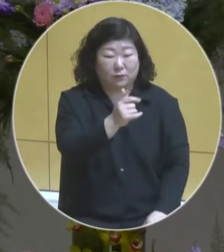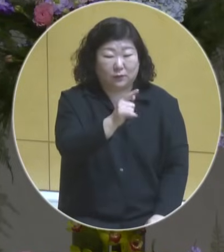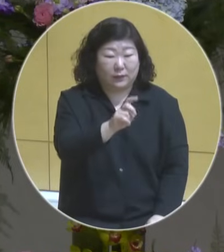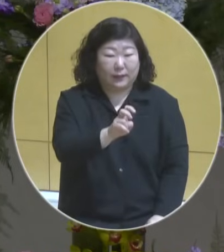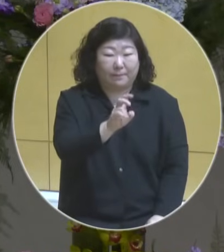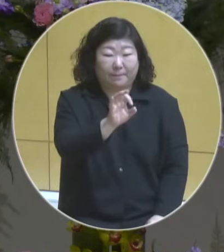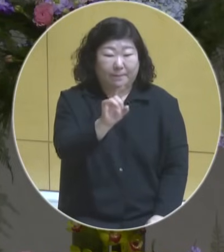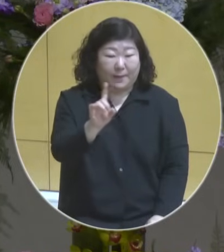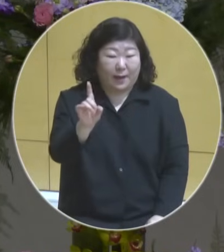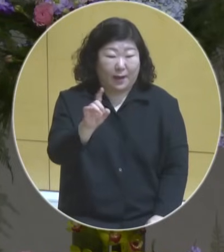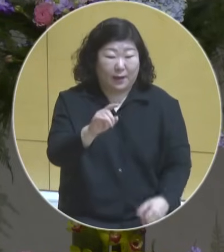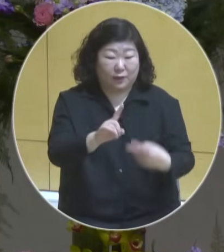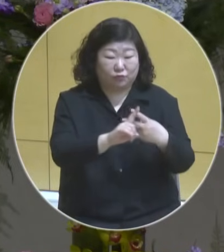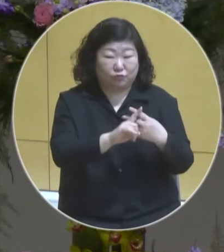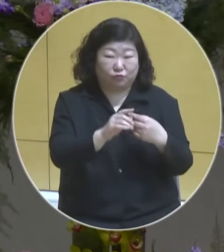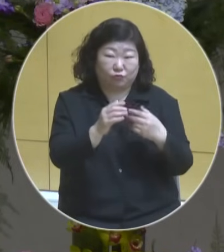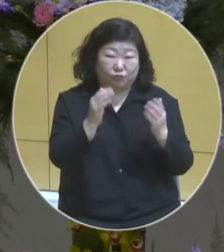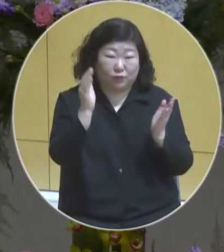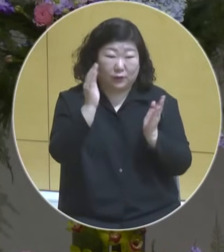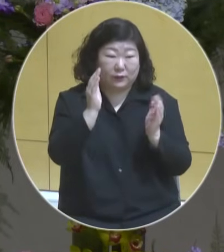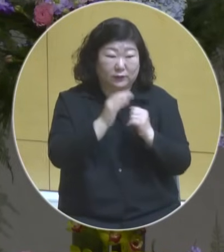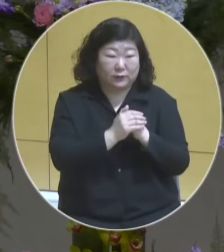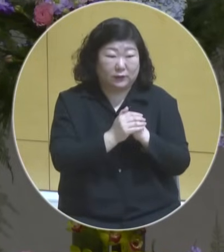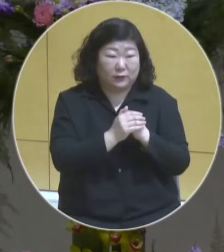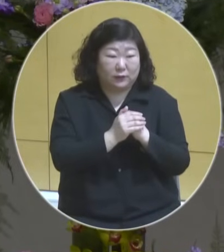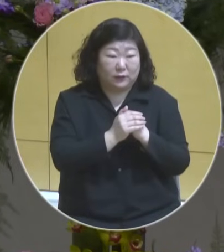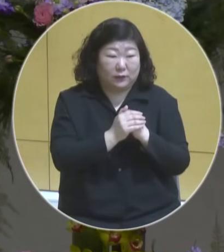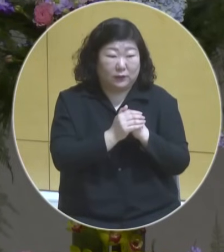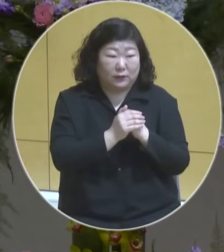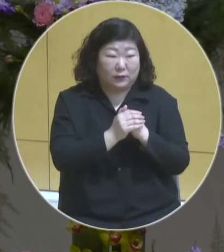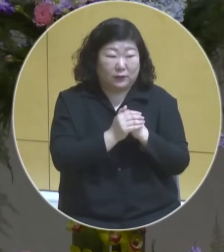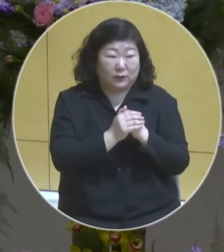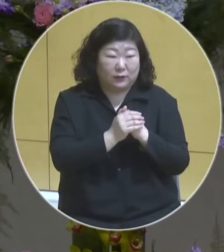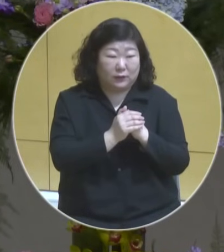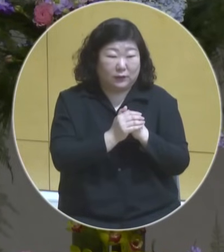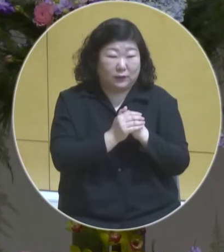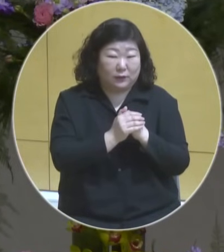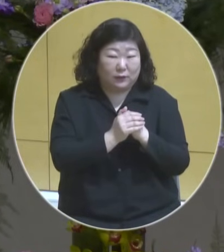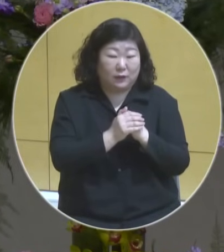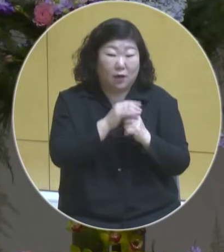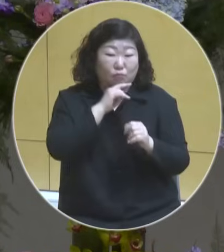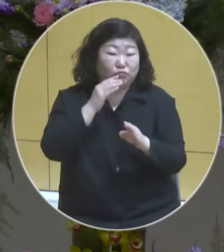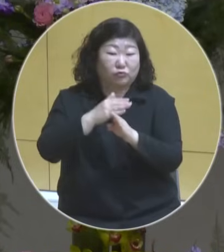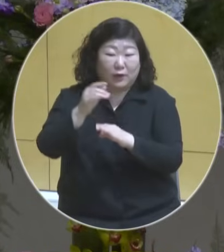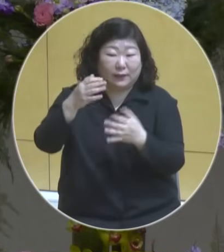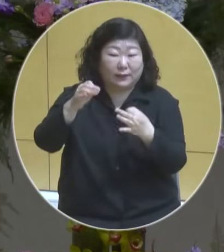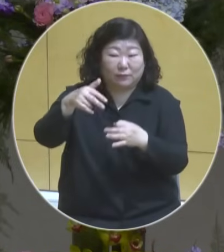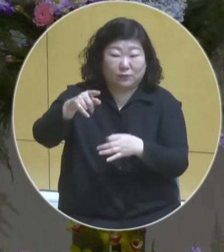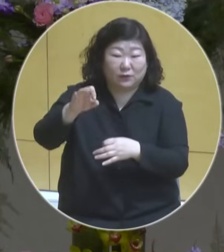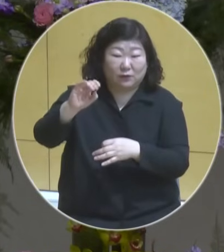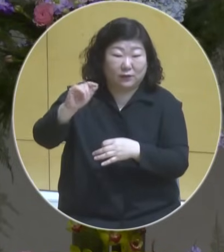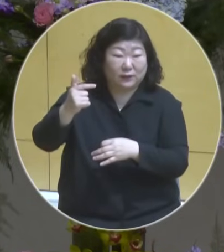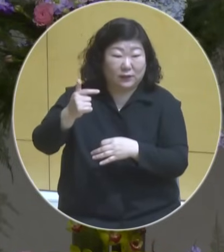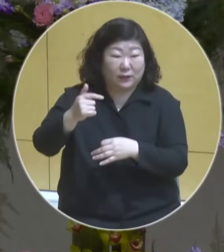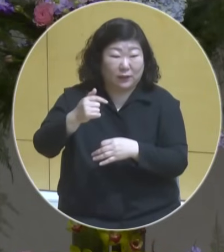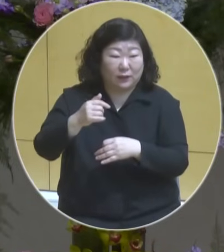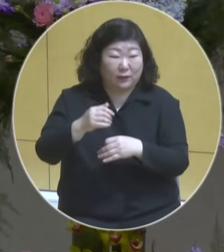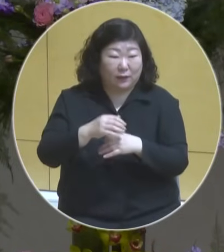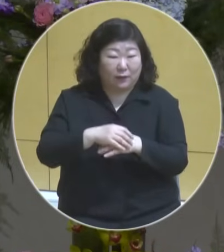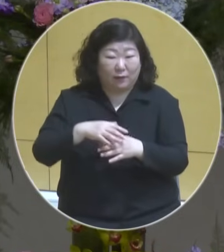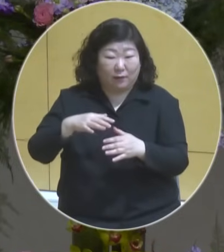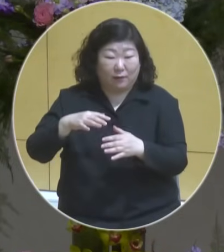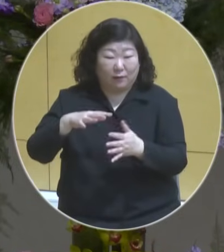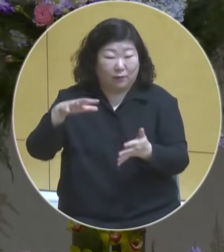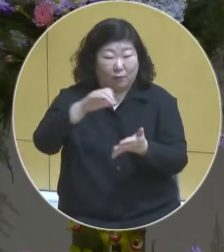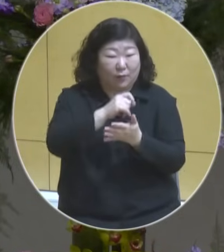중학생들 중학교 2학년은 김정은이가 무서워서 못 내려온다 그러잖아요 중이가 중이 학부형들 계시면 얼마나 무서운지 아실